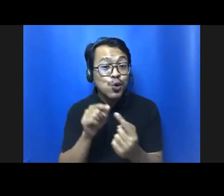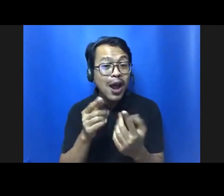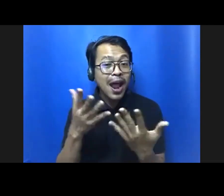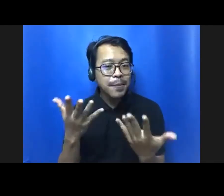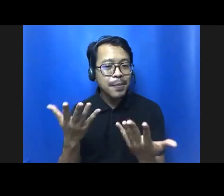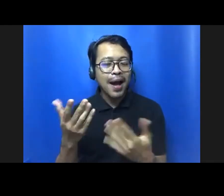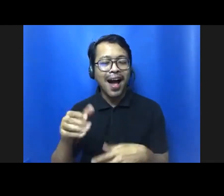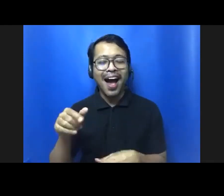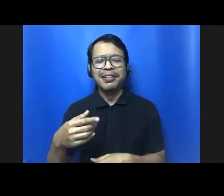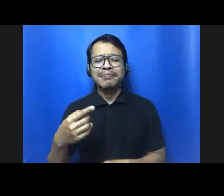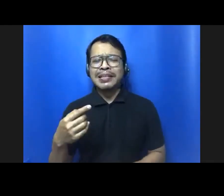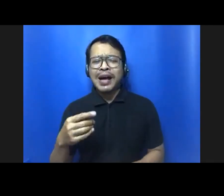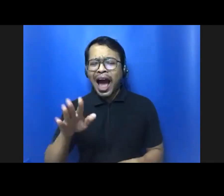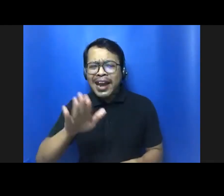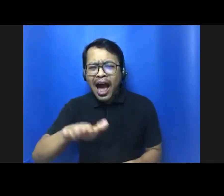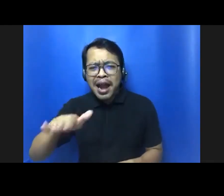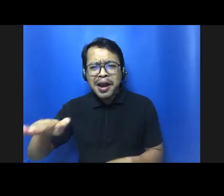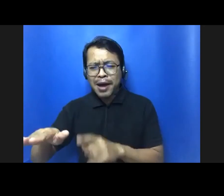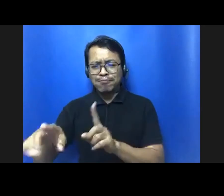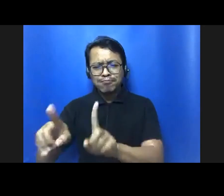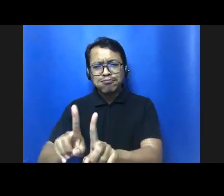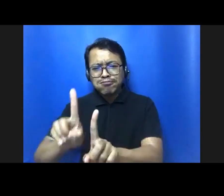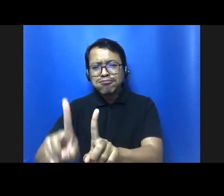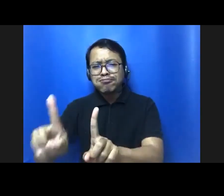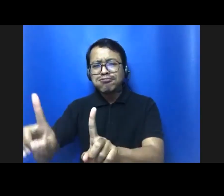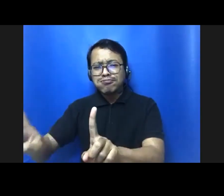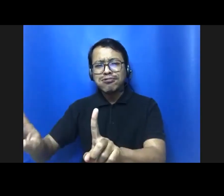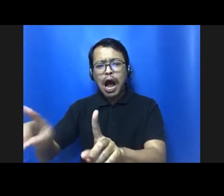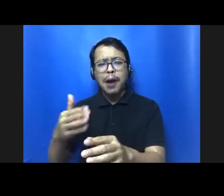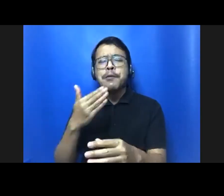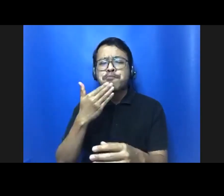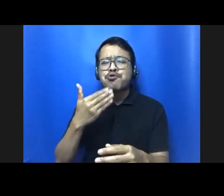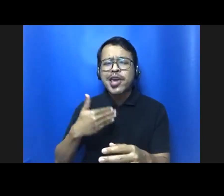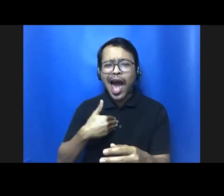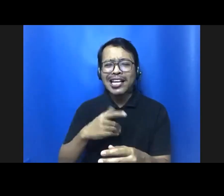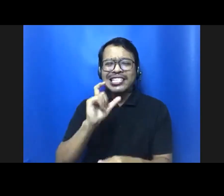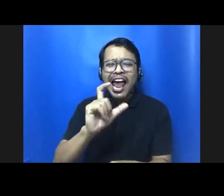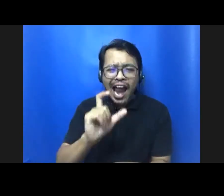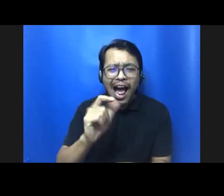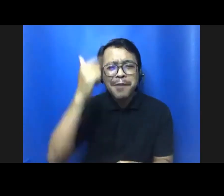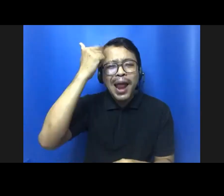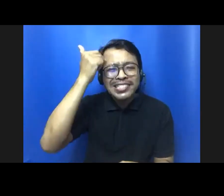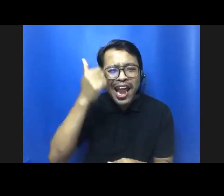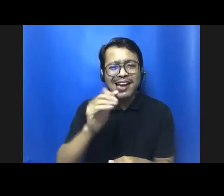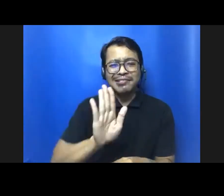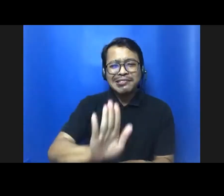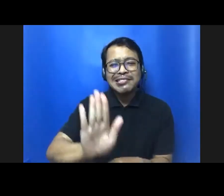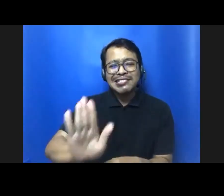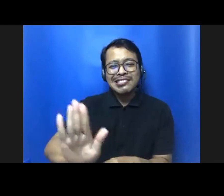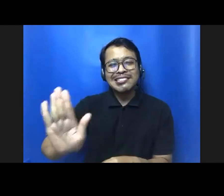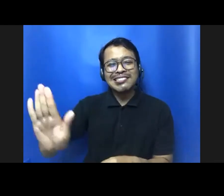setiap siswa, setiap anak itu kan profil belajarnya harusnya berbeda-beda. Sehingga walaupun di SLB itu satu kelas ada 5